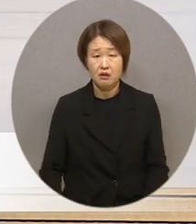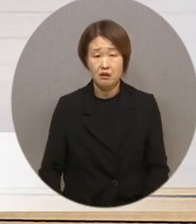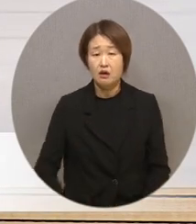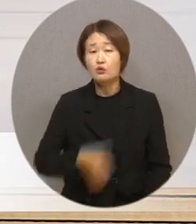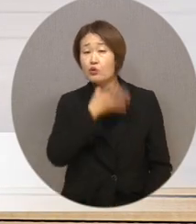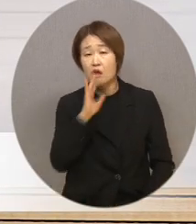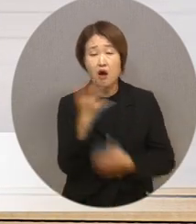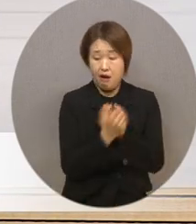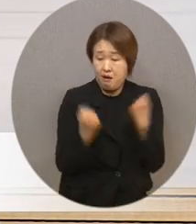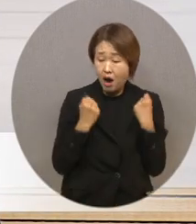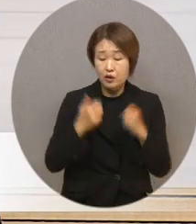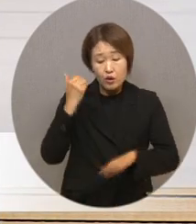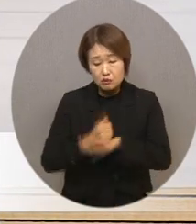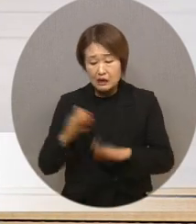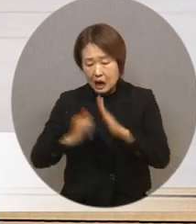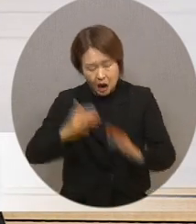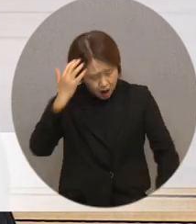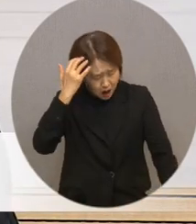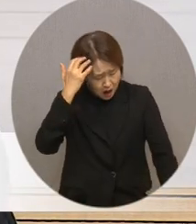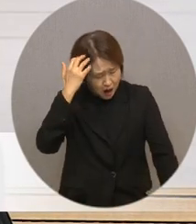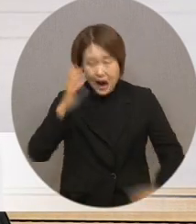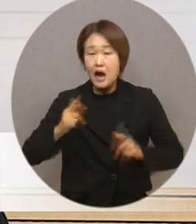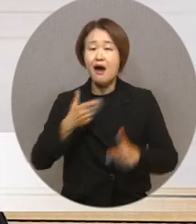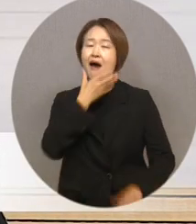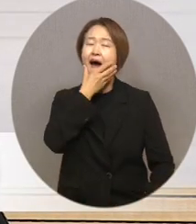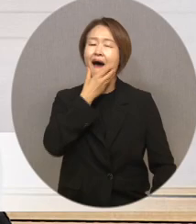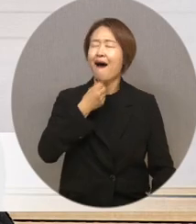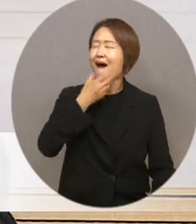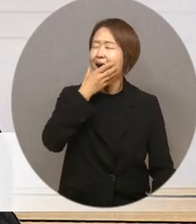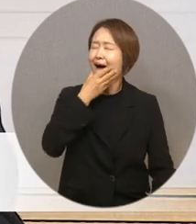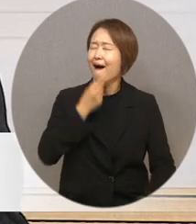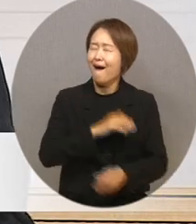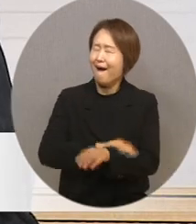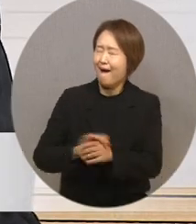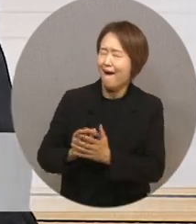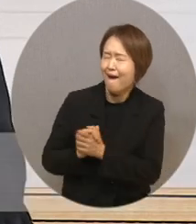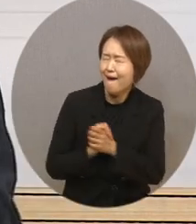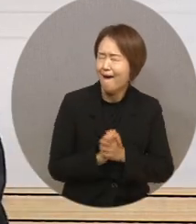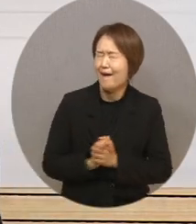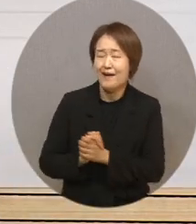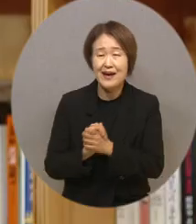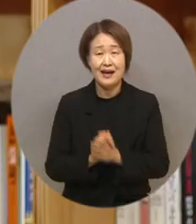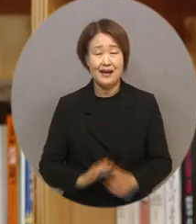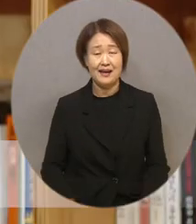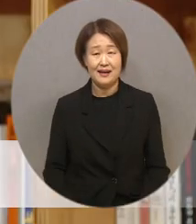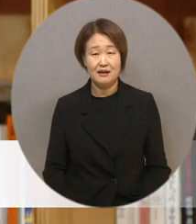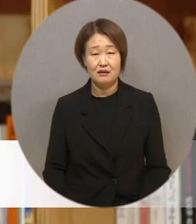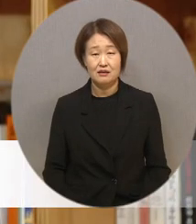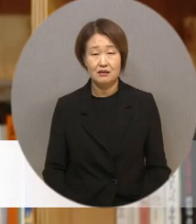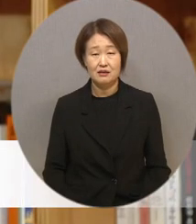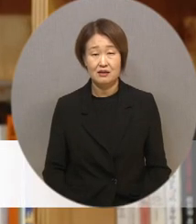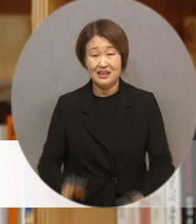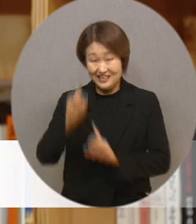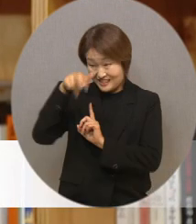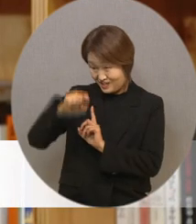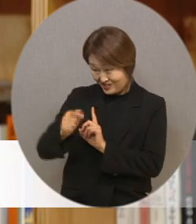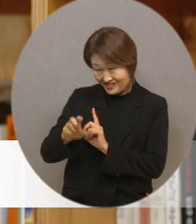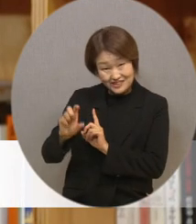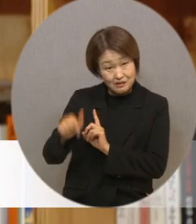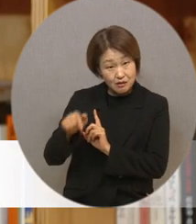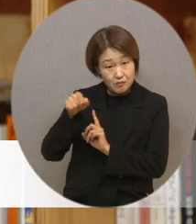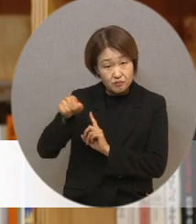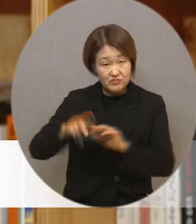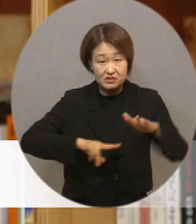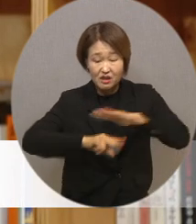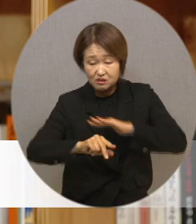건강하니까 가정에도 행복이 깃들게 되는 것입니다. 또한 이준석 대표가